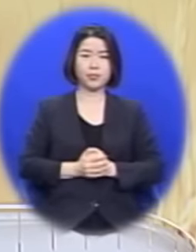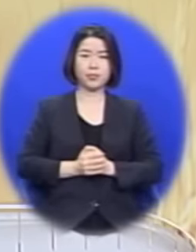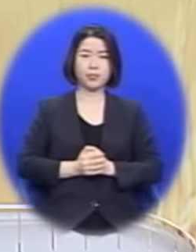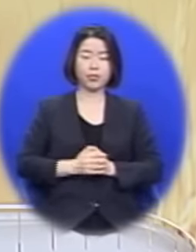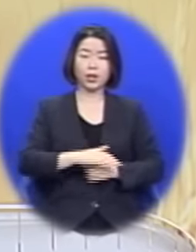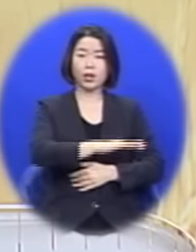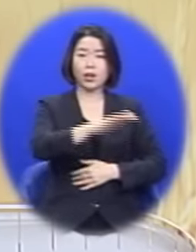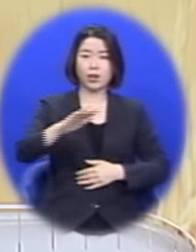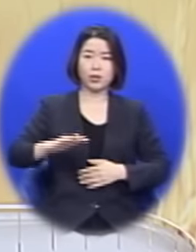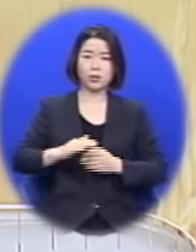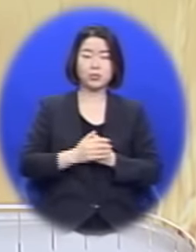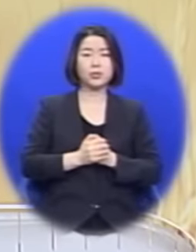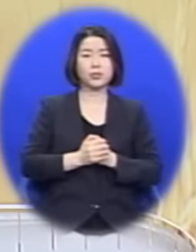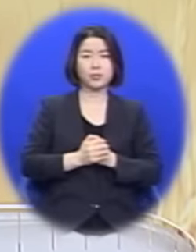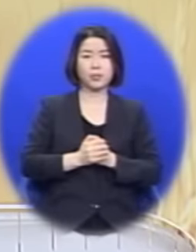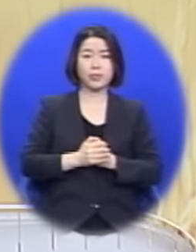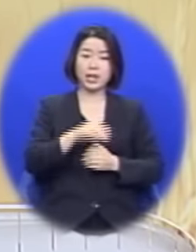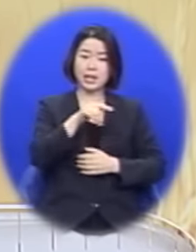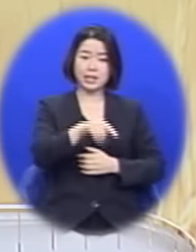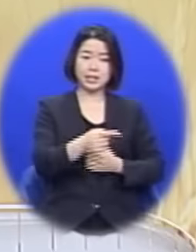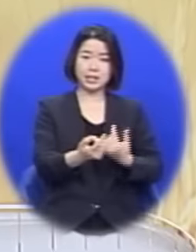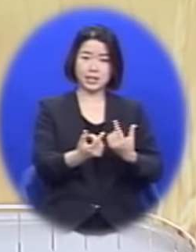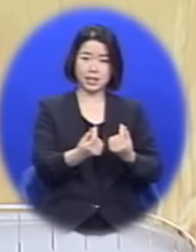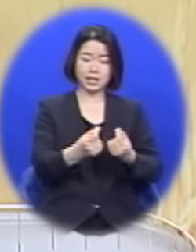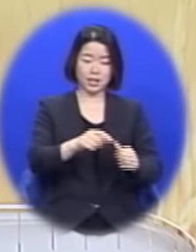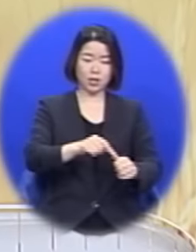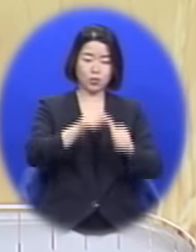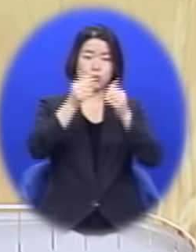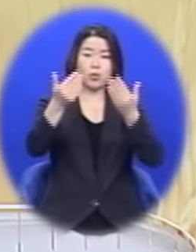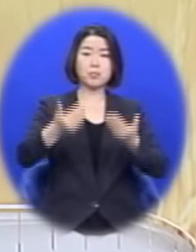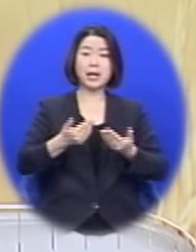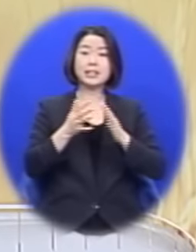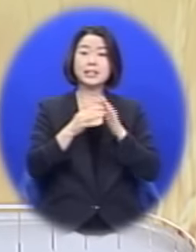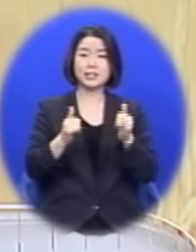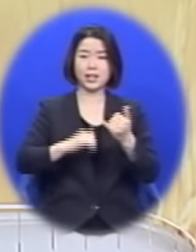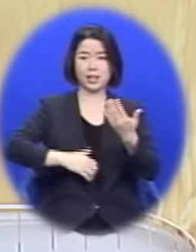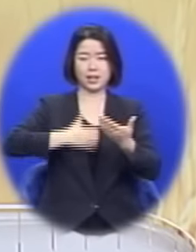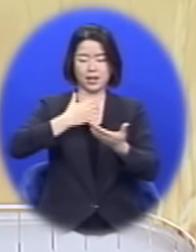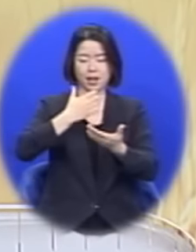여러분, 이게 구원받은 자의 감격이에요.